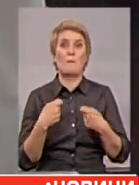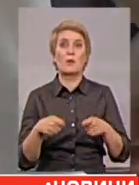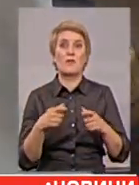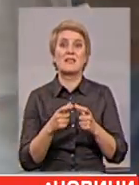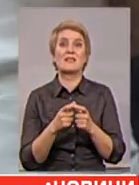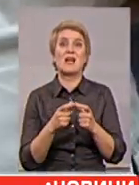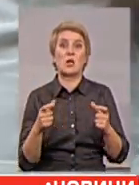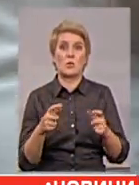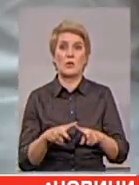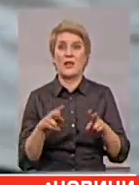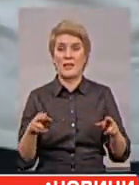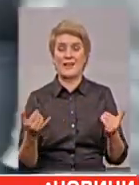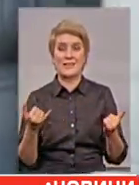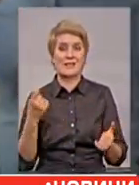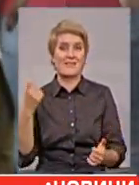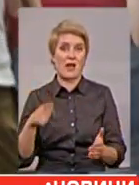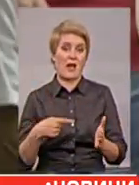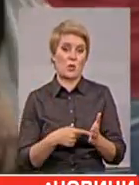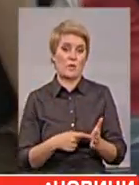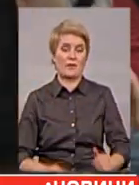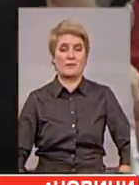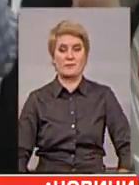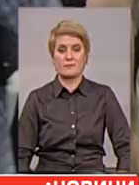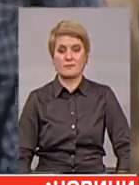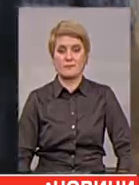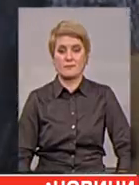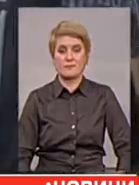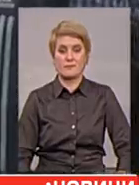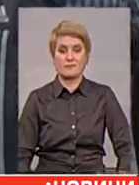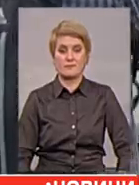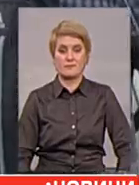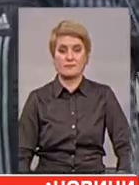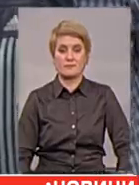талони, як зараз у Харкові. Оксана Іваницька, Юрій Анісімов. Новини на Першому.